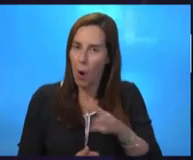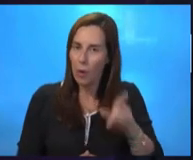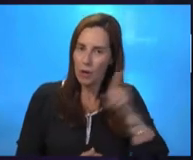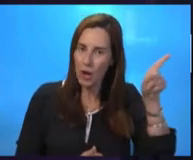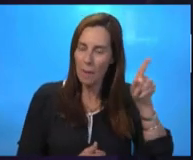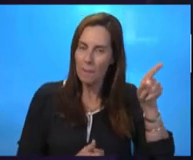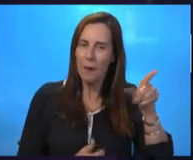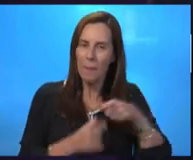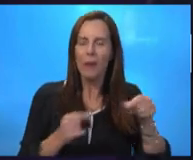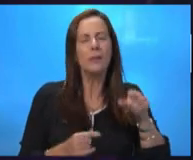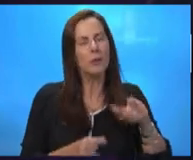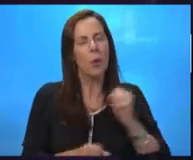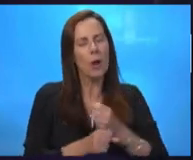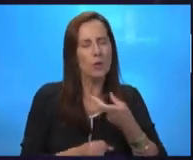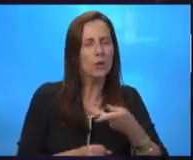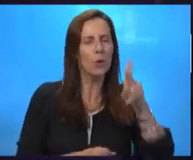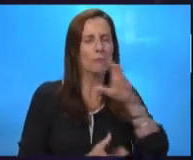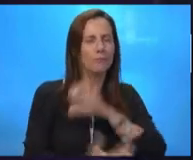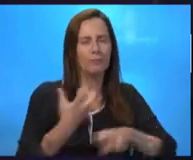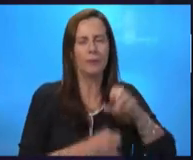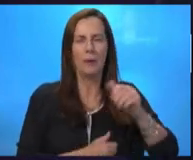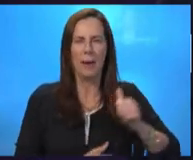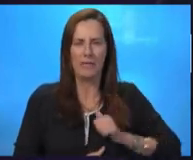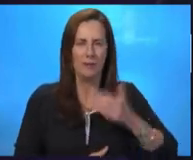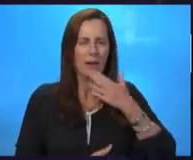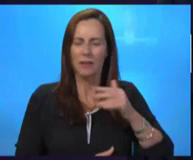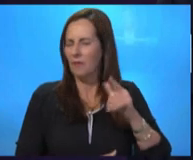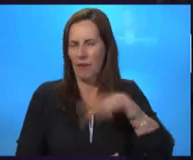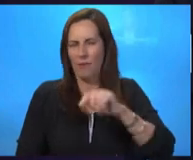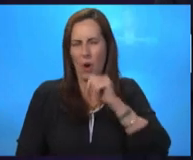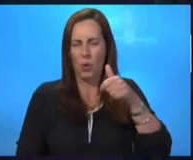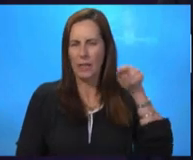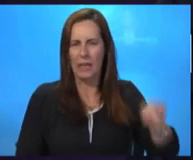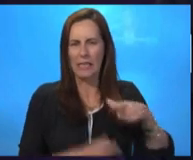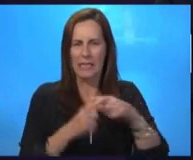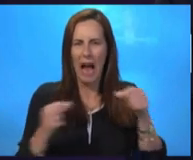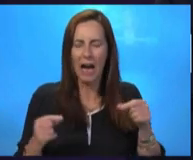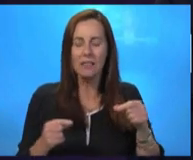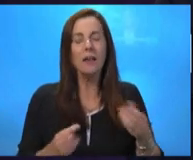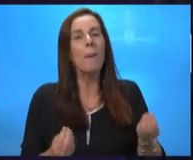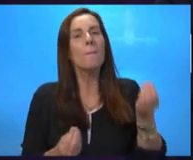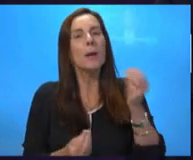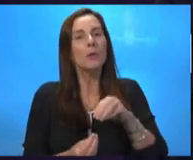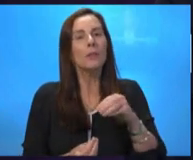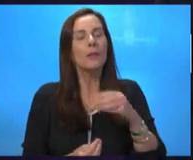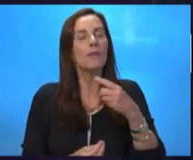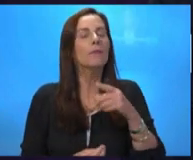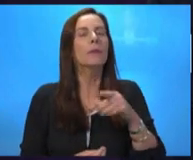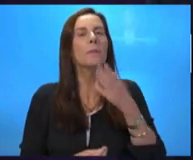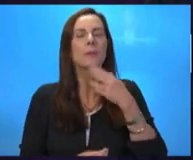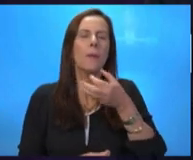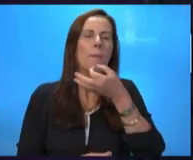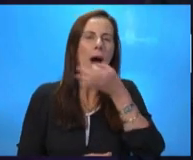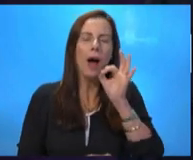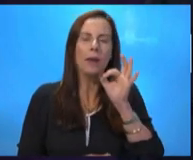זה עשוי היה להוביל למהלך צבאי בעזה, וזה הדבר שאיש אינו רוצה בו בשלב הזה. בנוסף, אומר רועי שרון, בישראל מעדיפים להשקיע